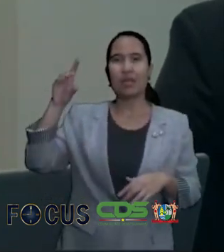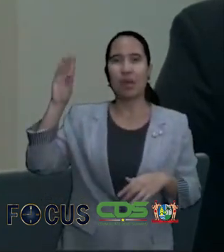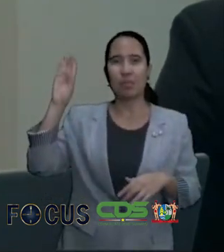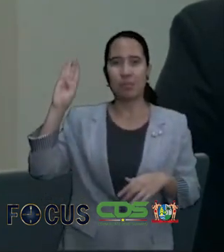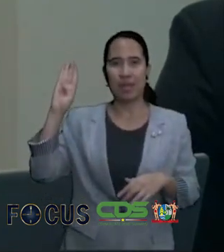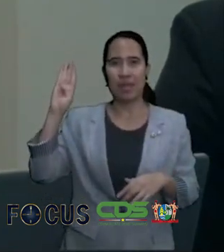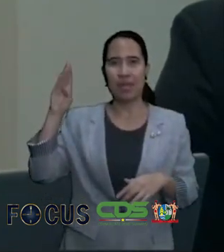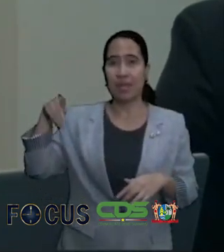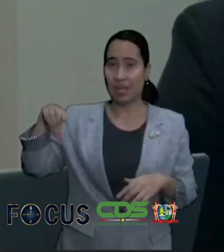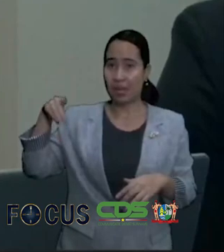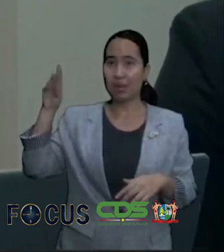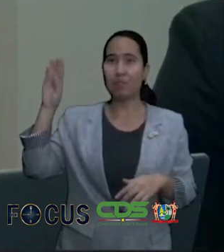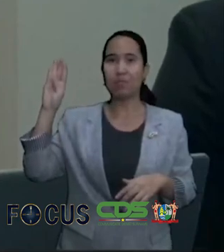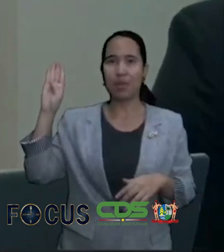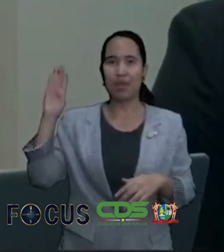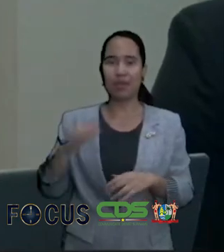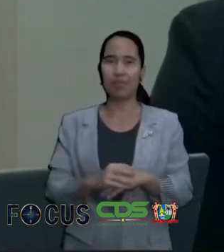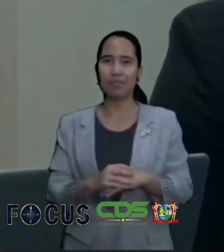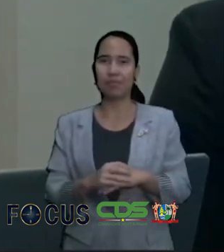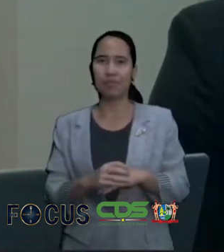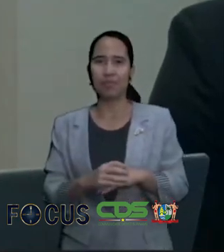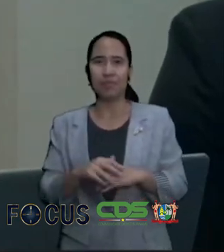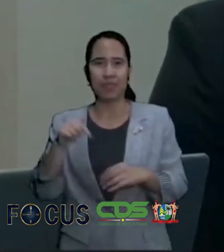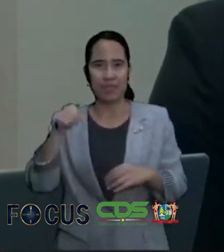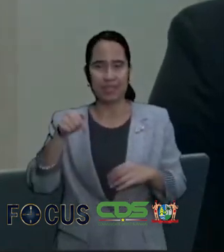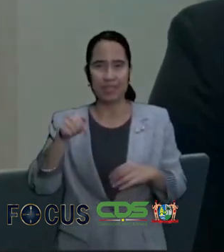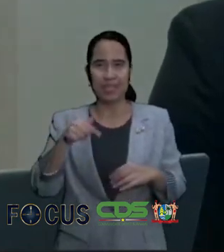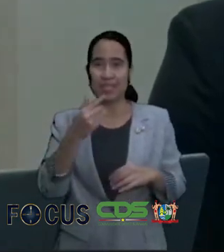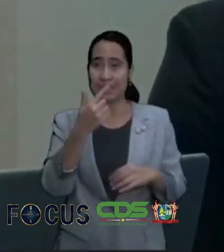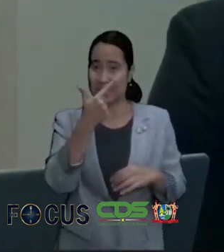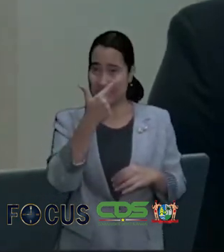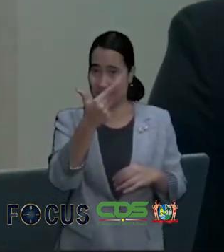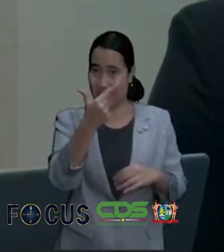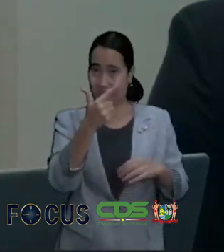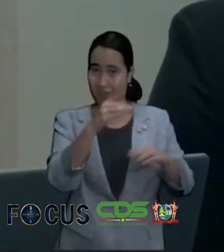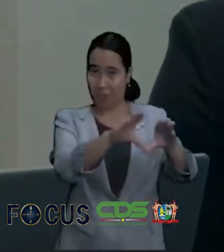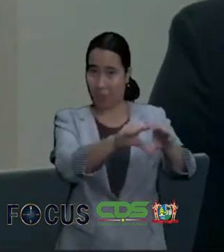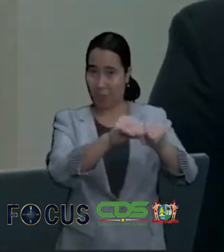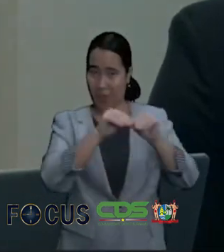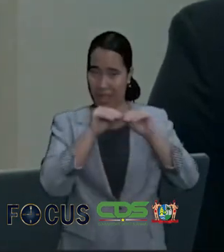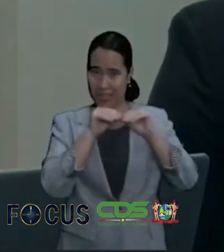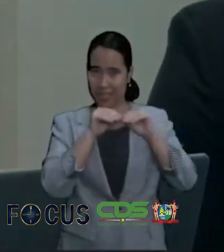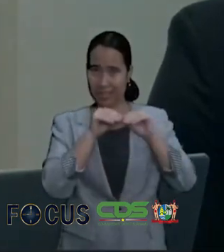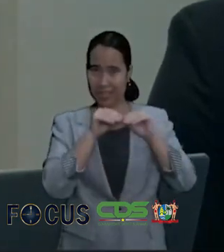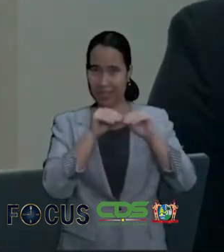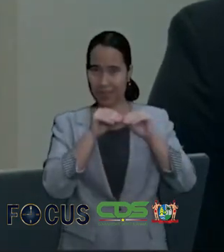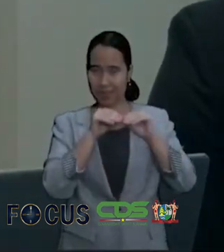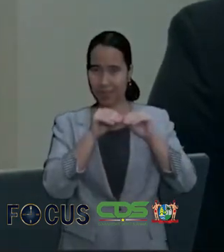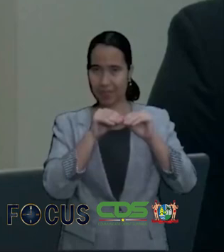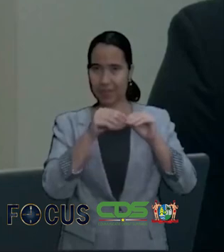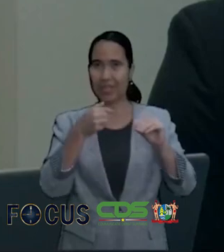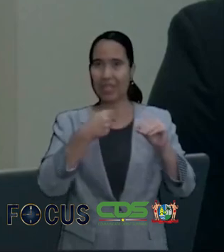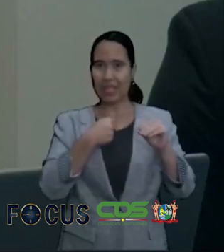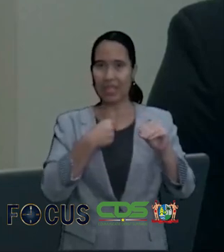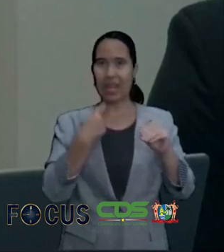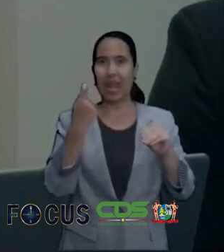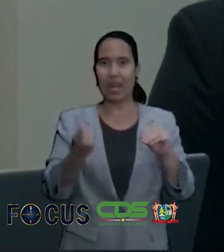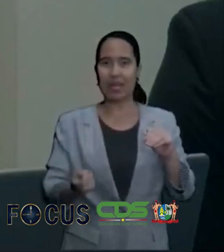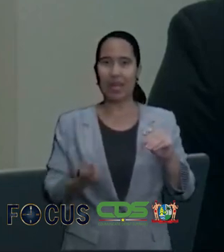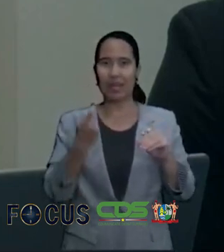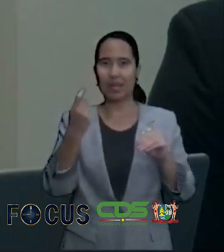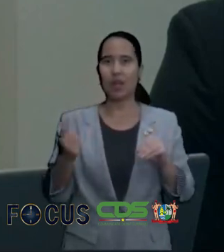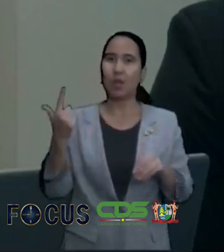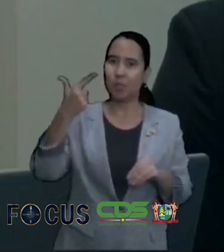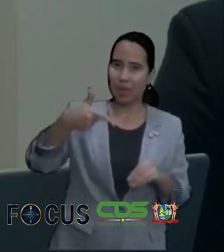Social Beneficiary Program, willen we alvast de 7 maatregelen die ik net genoemd heb. En ik ga het herhalen. Het was